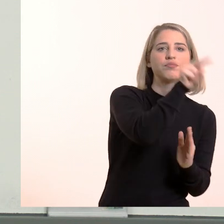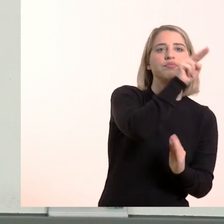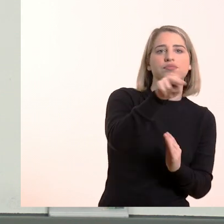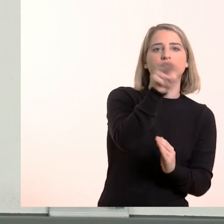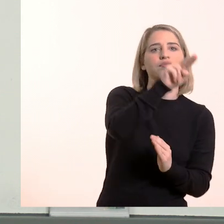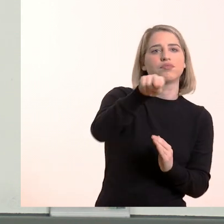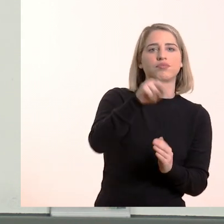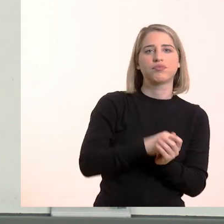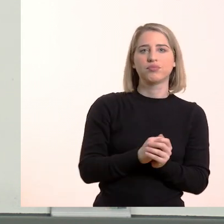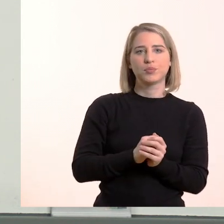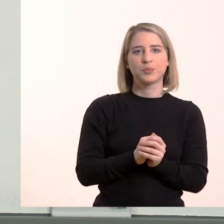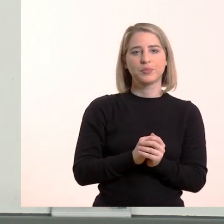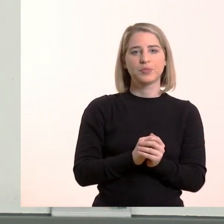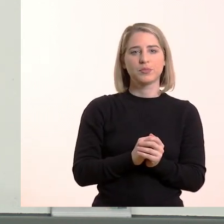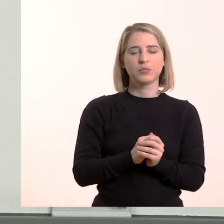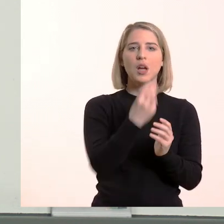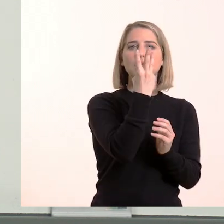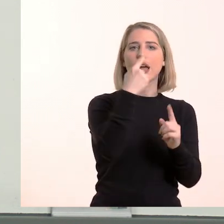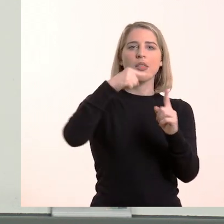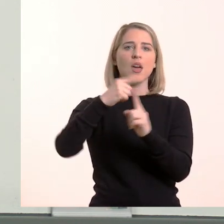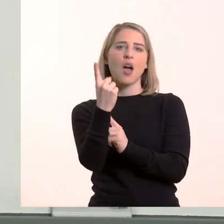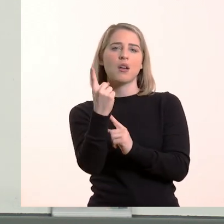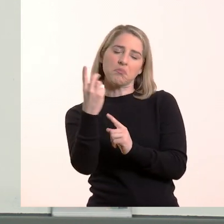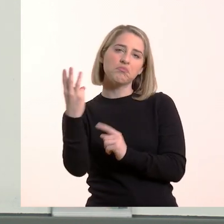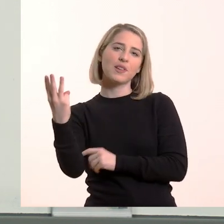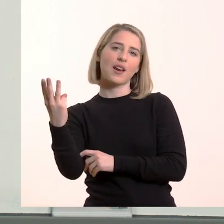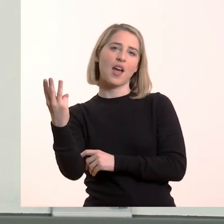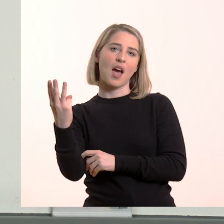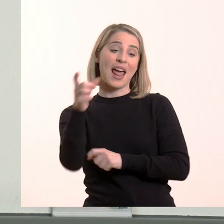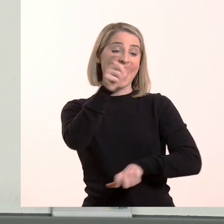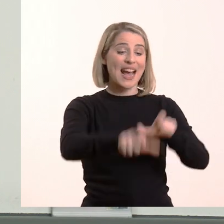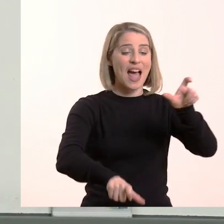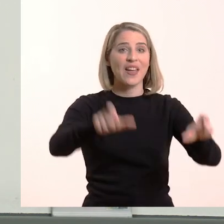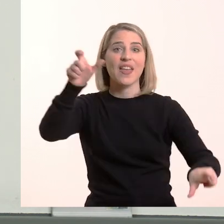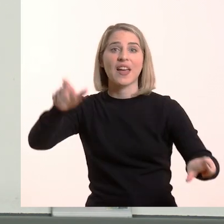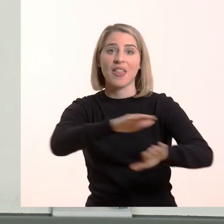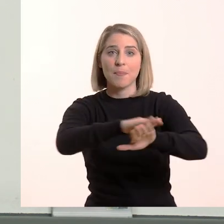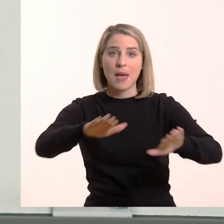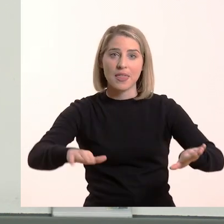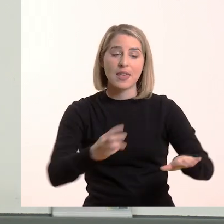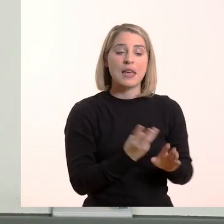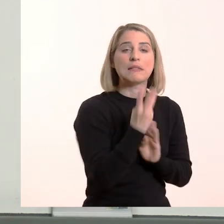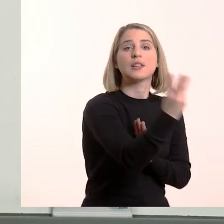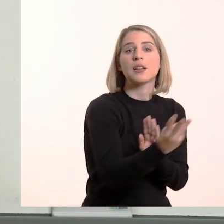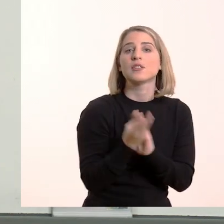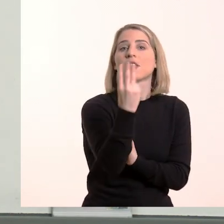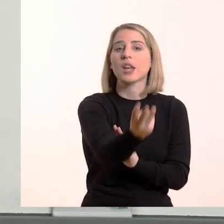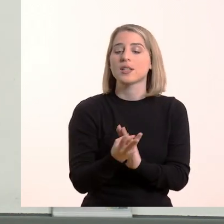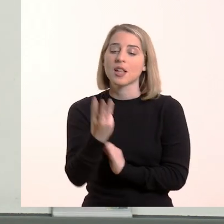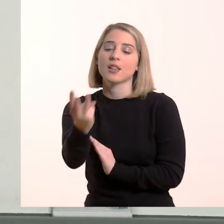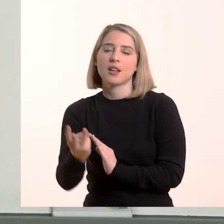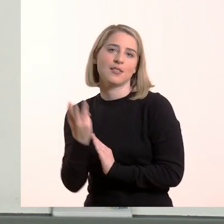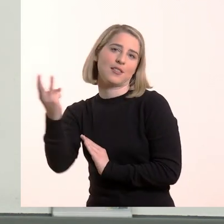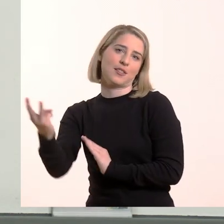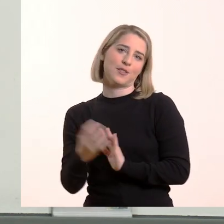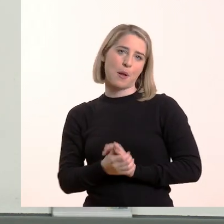3. 3 διά 1, 3. Άρα πόσες σοκολάτες θα πάρει τώρα το κάθε παιδί? 3